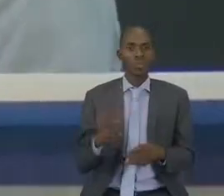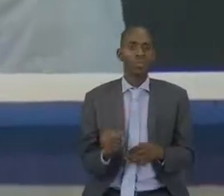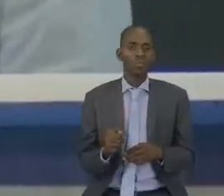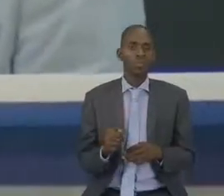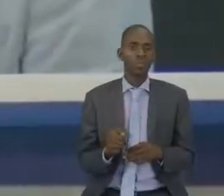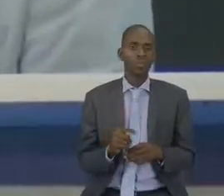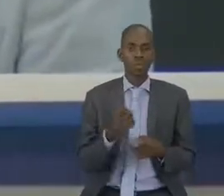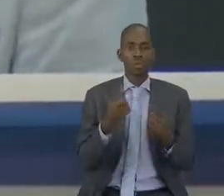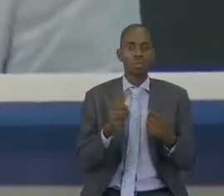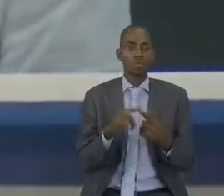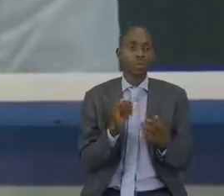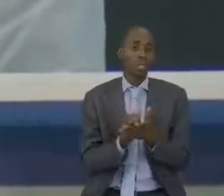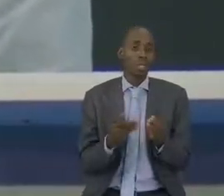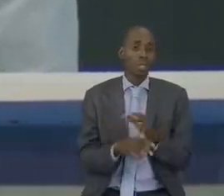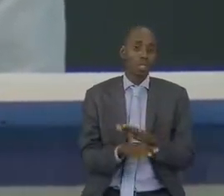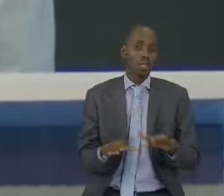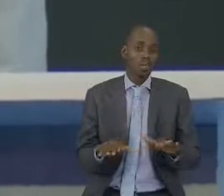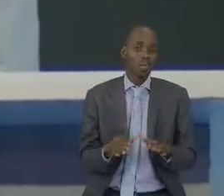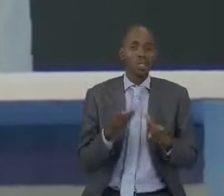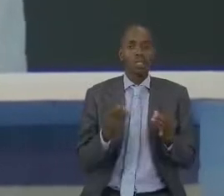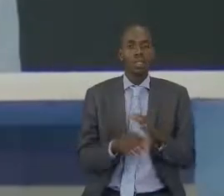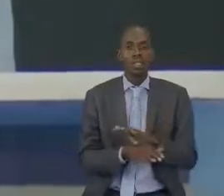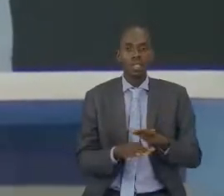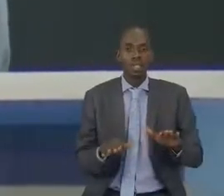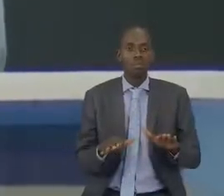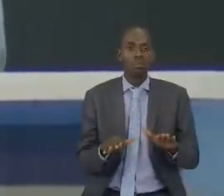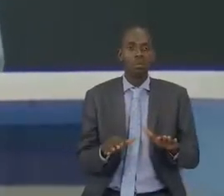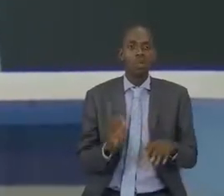Tu viens dans ce pays, dans le pays